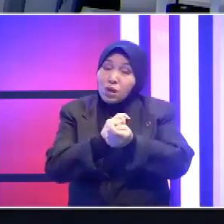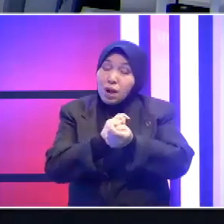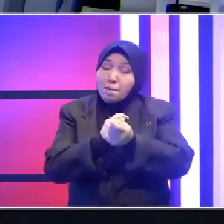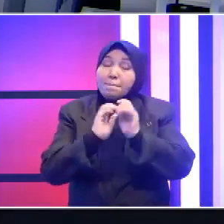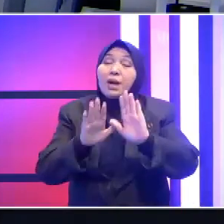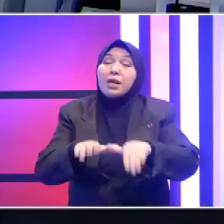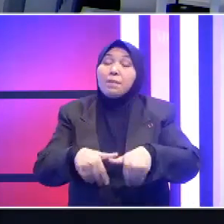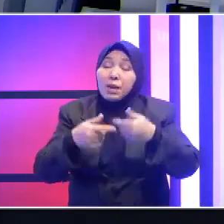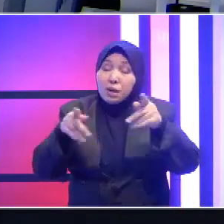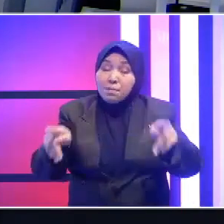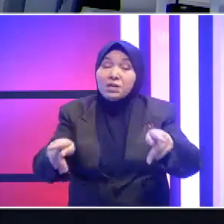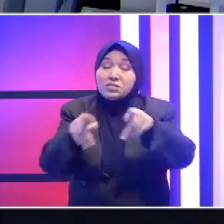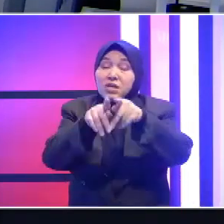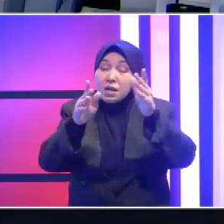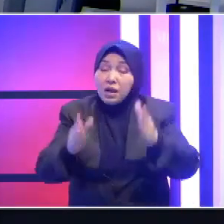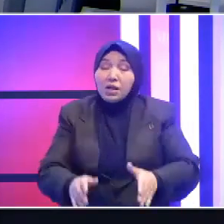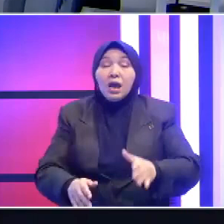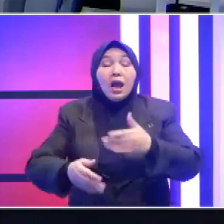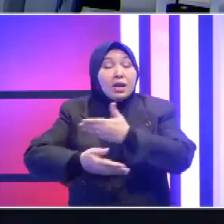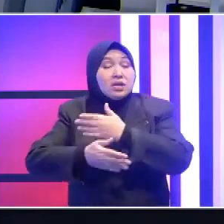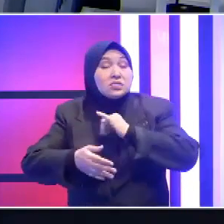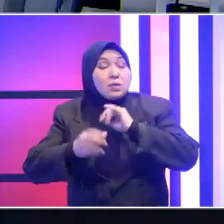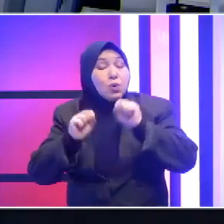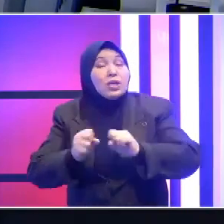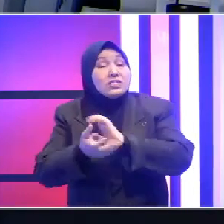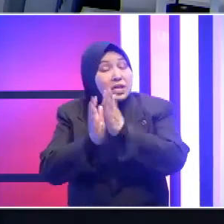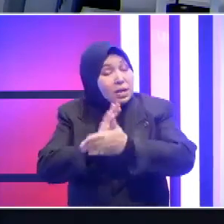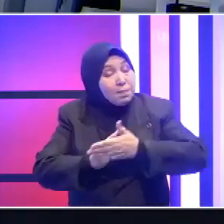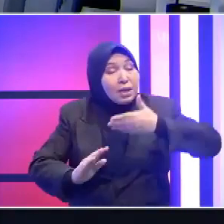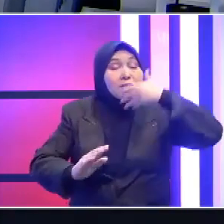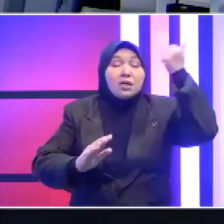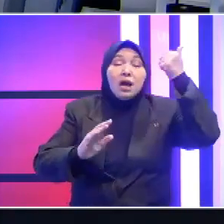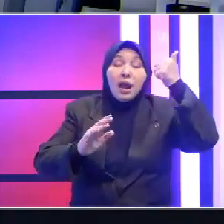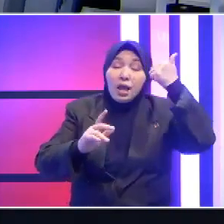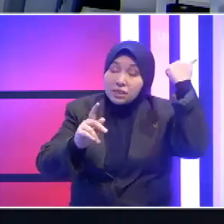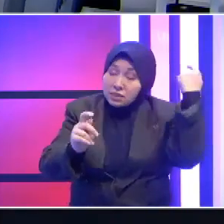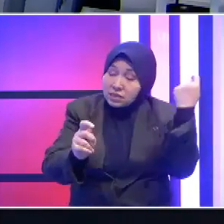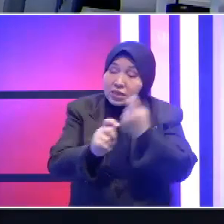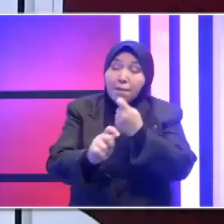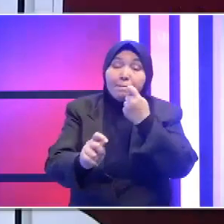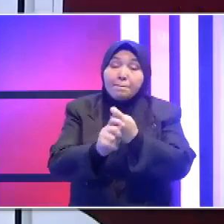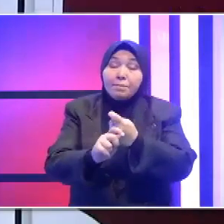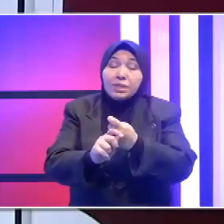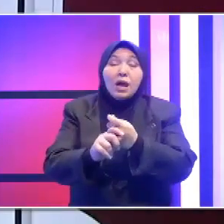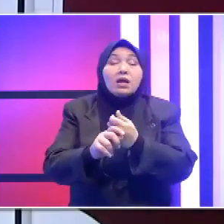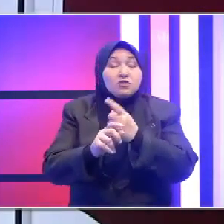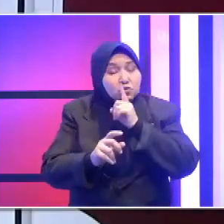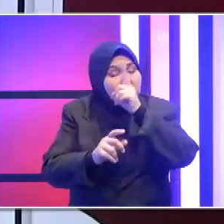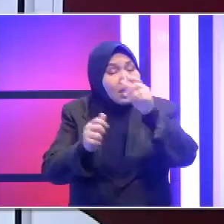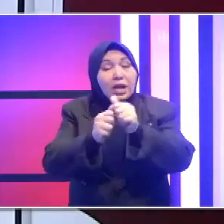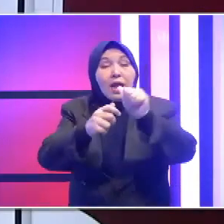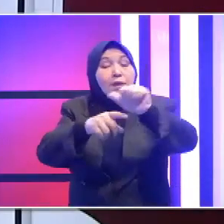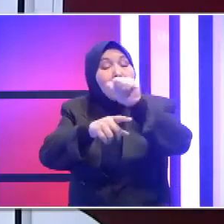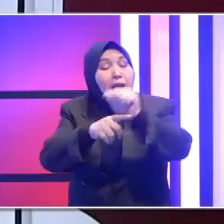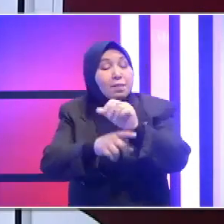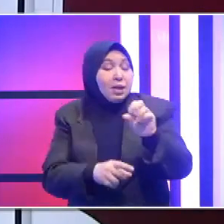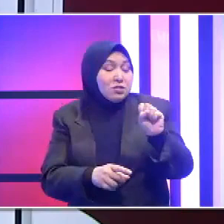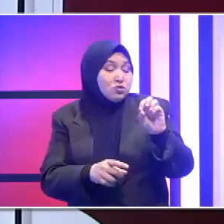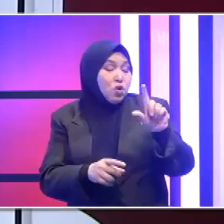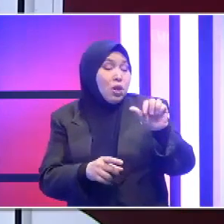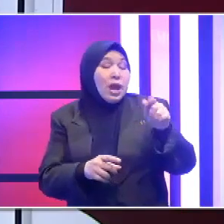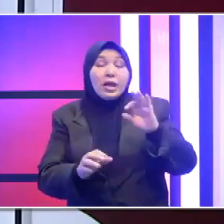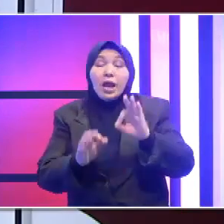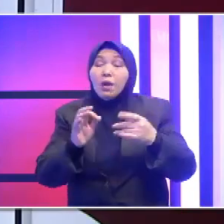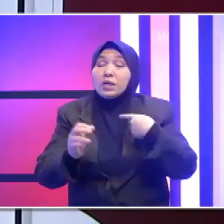Bagaimana pasangan Saya anak saya ini boleh jadi lebih baik dan lebih kekal sudah tentunya dengan aman-aman soale jadi kita